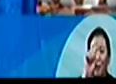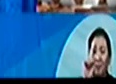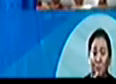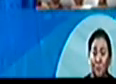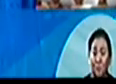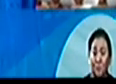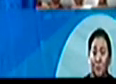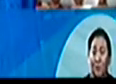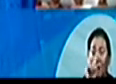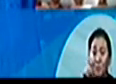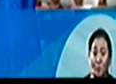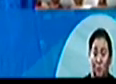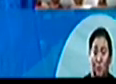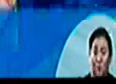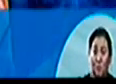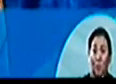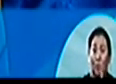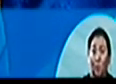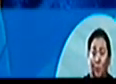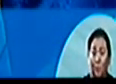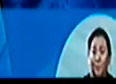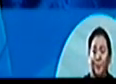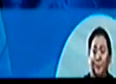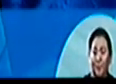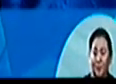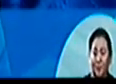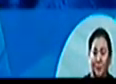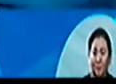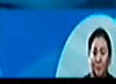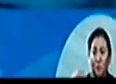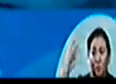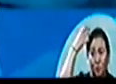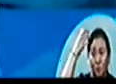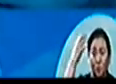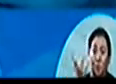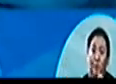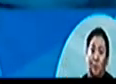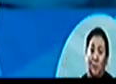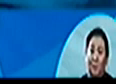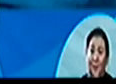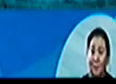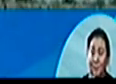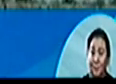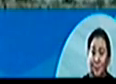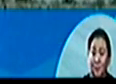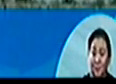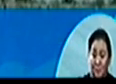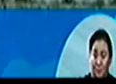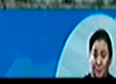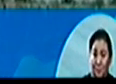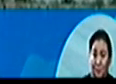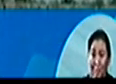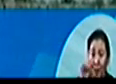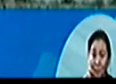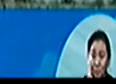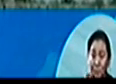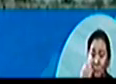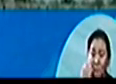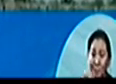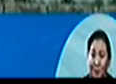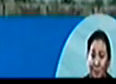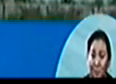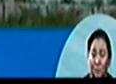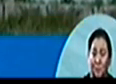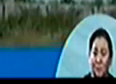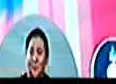шатны нэгжлэрийн асуудлаа шийдвэрлэх зарчмыг нутгийн удирдлагыг бэхжүүлэх, хотын засаглалыг сайжруулахад баримталж, орон нутгийн эрх мэдэл төсвийн